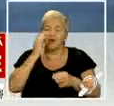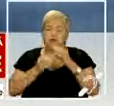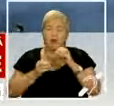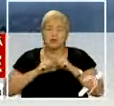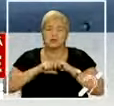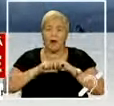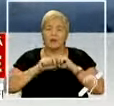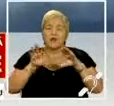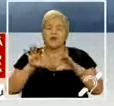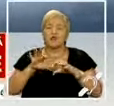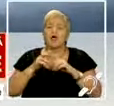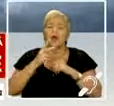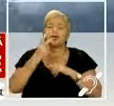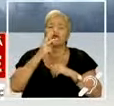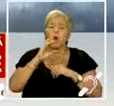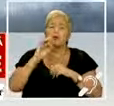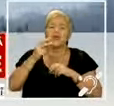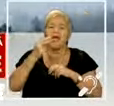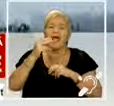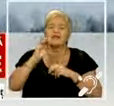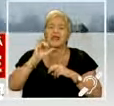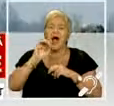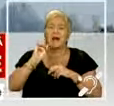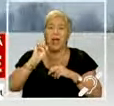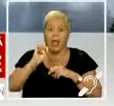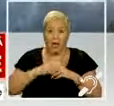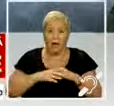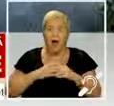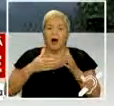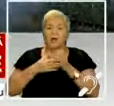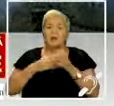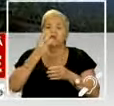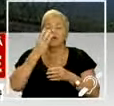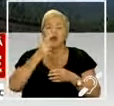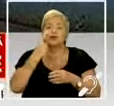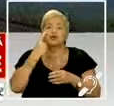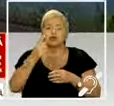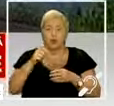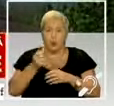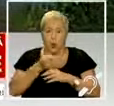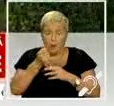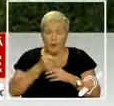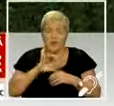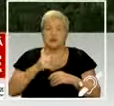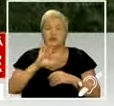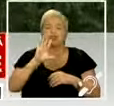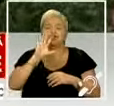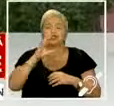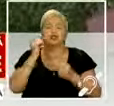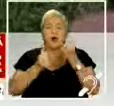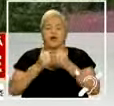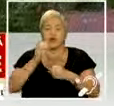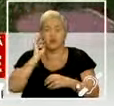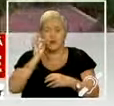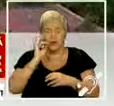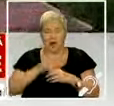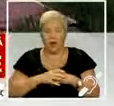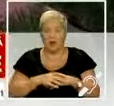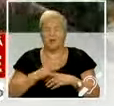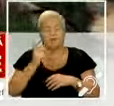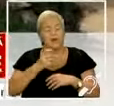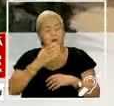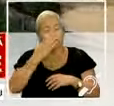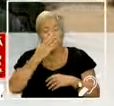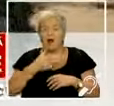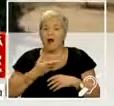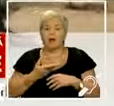o suprafață de 20 de hectare. Au intervenit 31 de pompieri și 5 autospeciale. Din nefericire, pe câmp